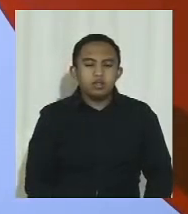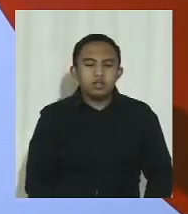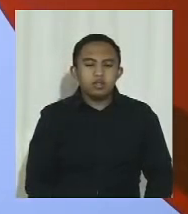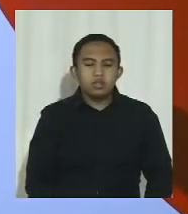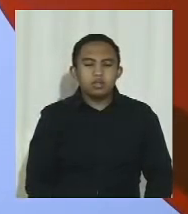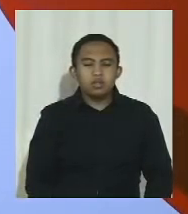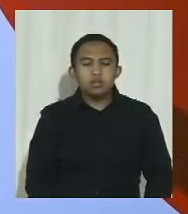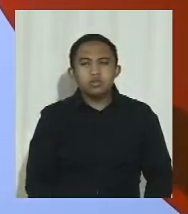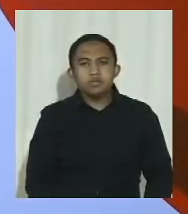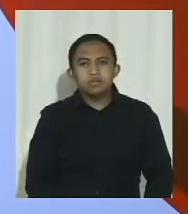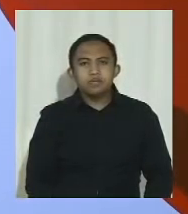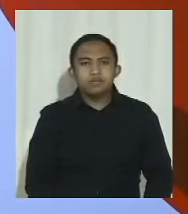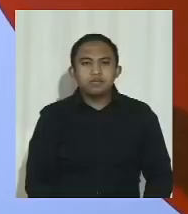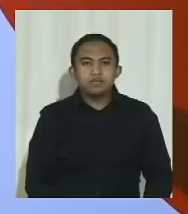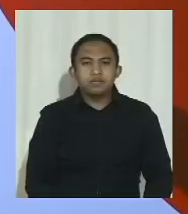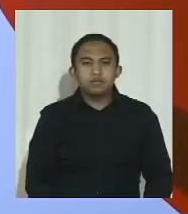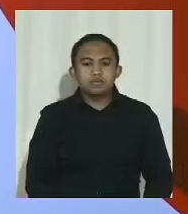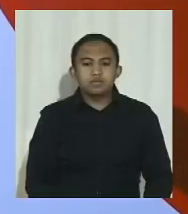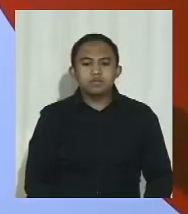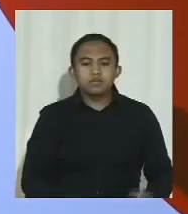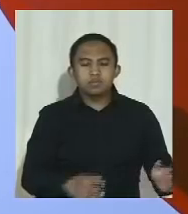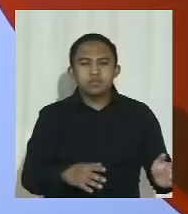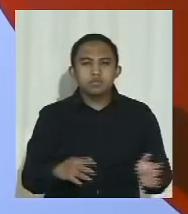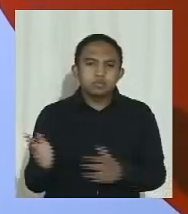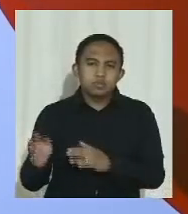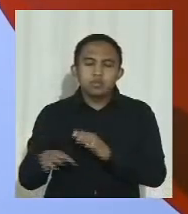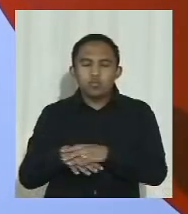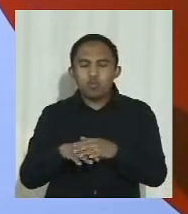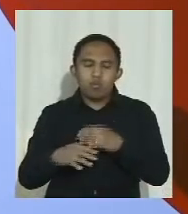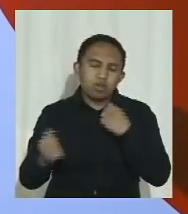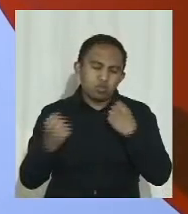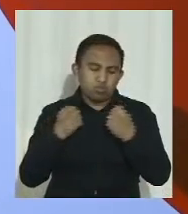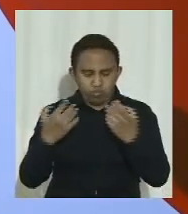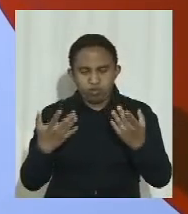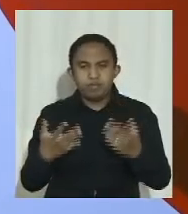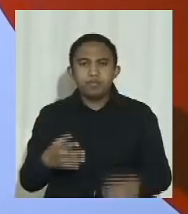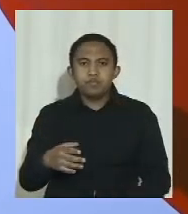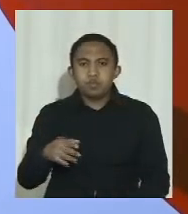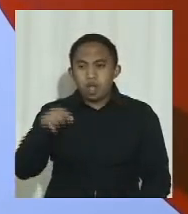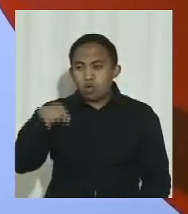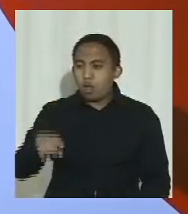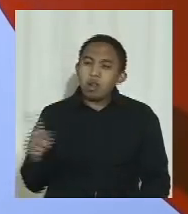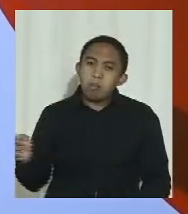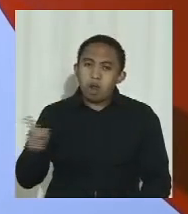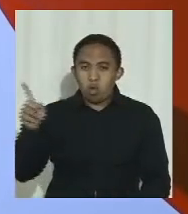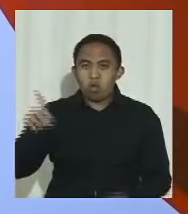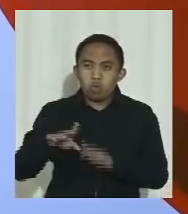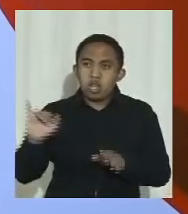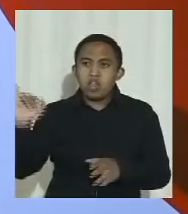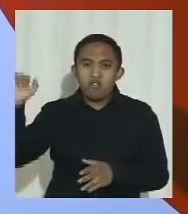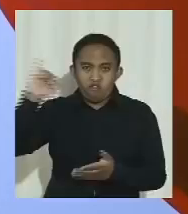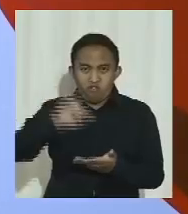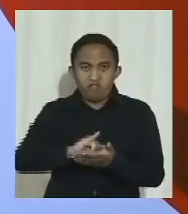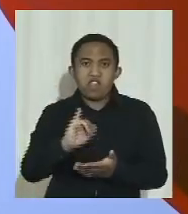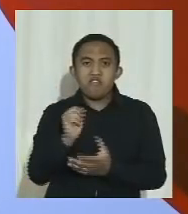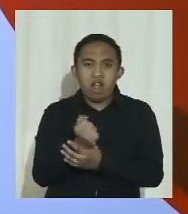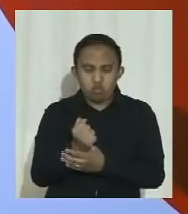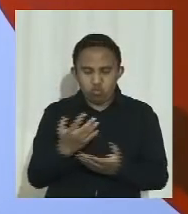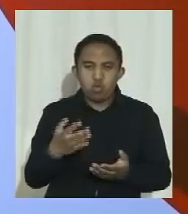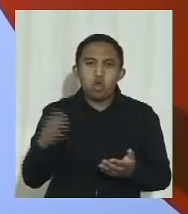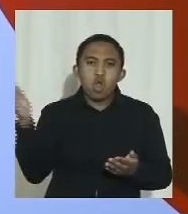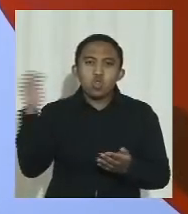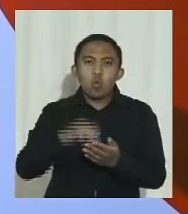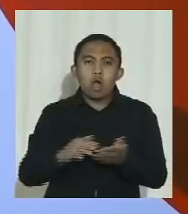Ny tontolon'ny fanatanjahantena ny gadona io maraina io teny amin'ny serana mpiara-manidina Ivato ny mpanazatra vaovao ny ekipa ampirenena